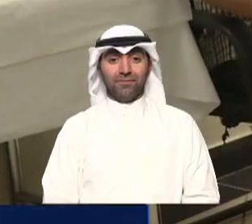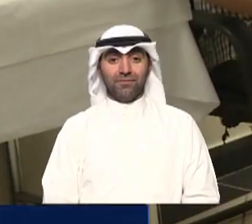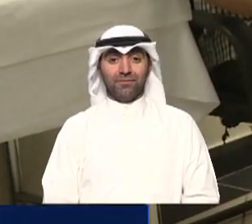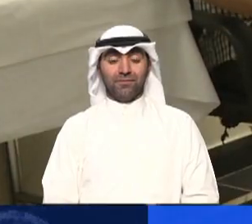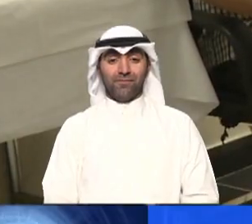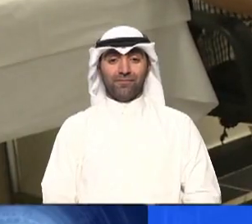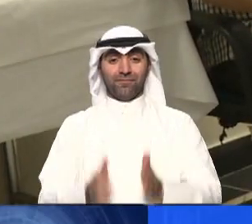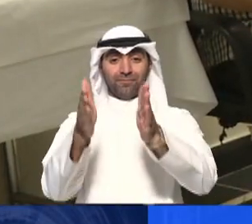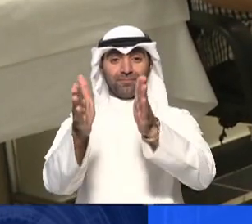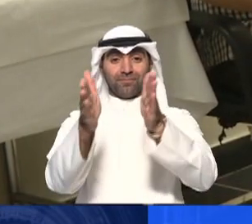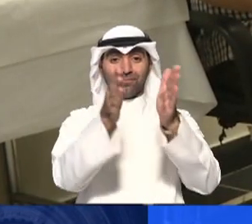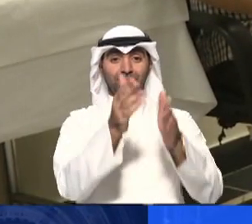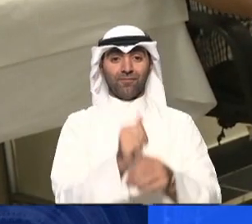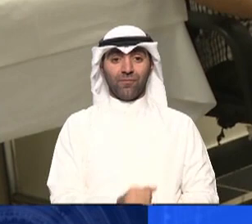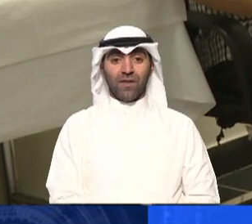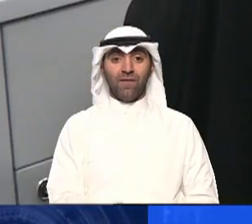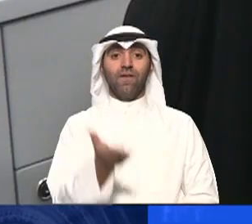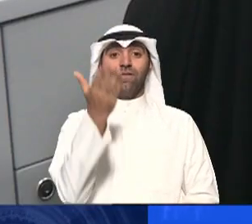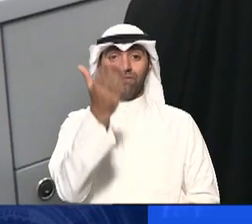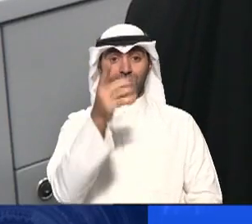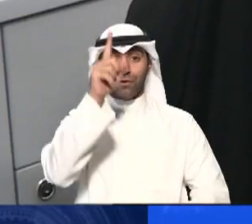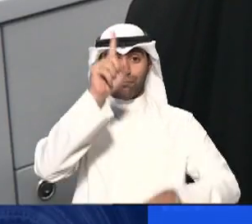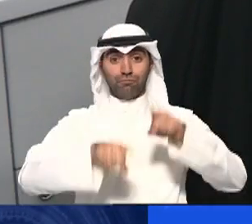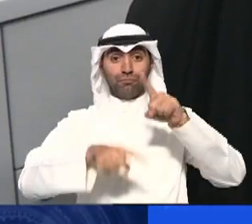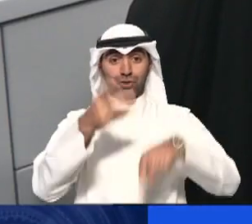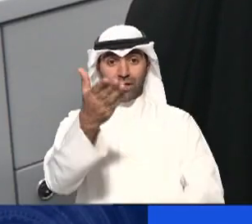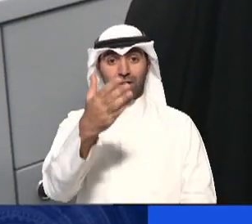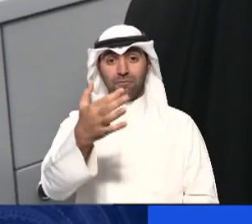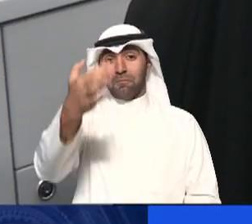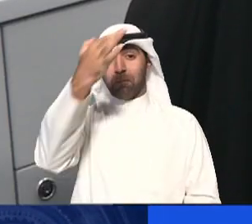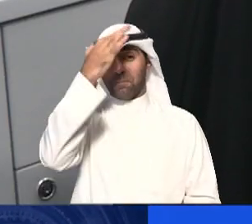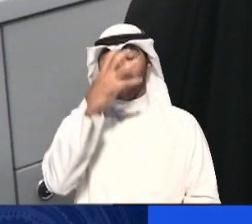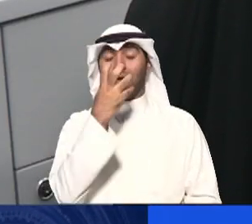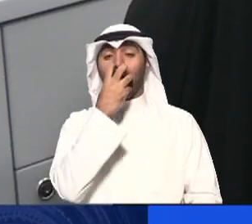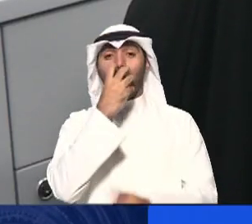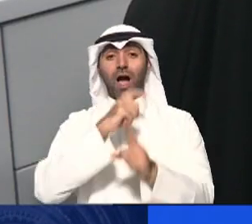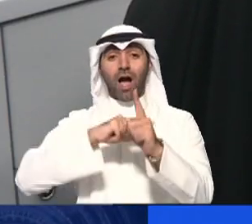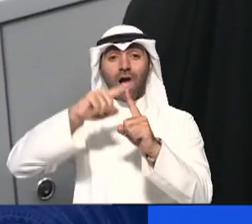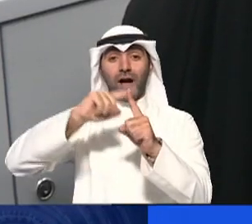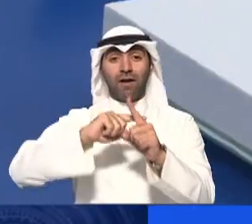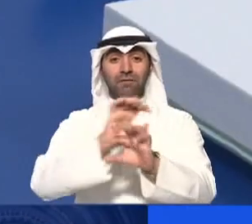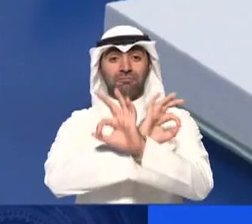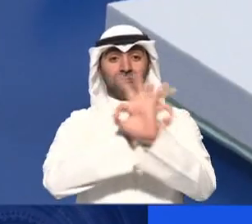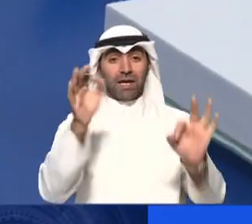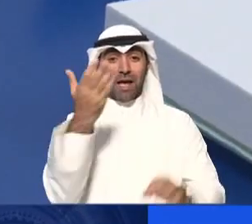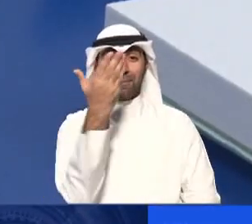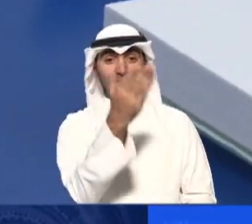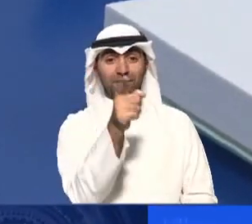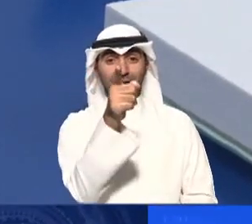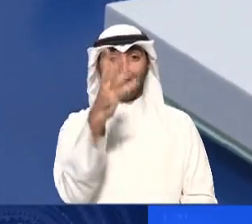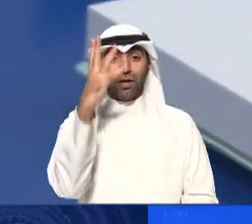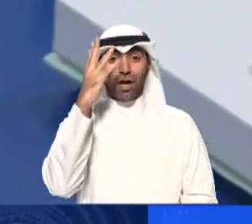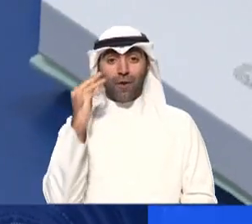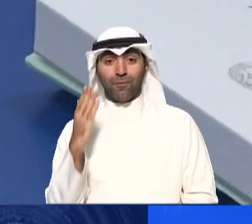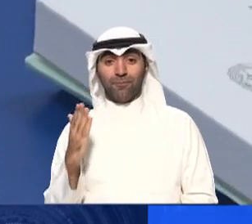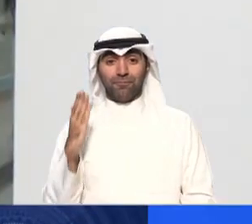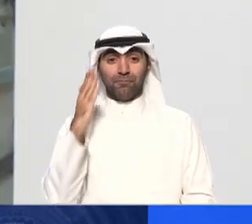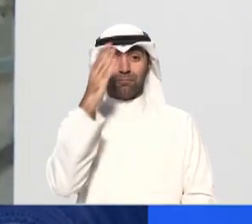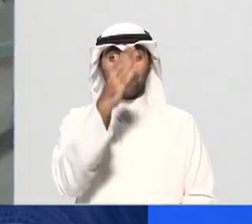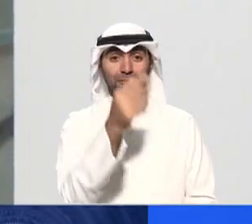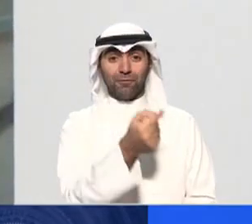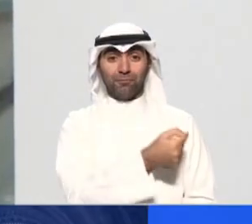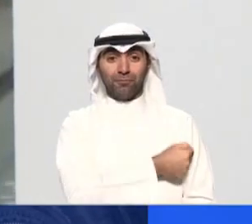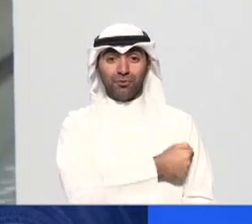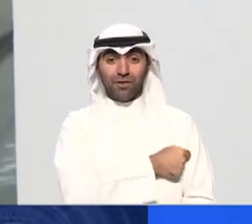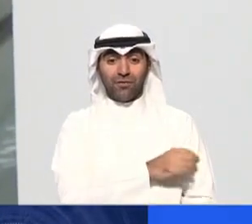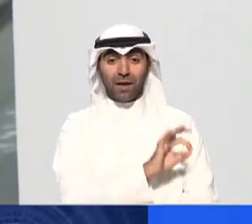تشعر بأعراض؟ تعاني من آلام؟ هل ترغب بزيارة طبية عند طبيبك المختص في المركز الصحي؟ ما